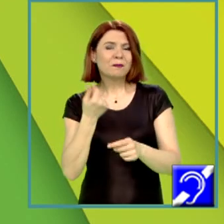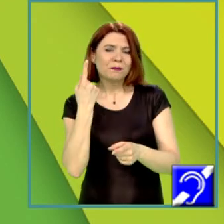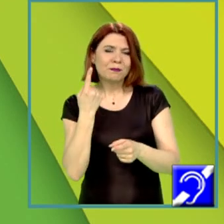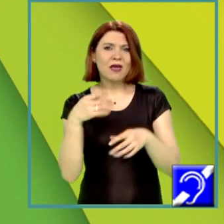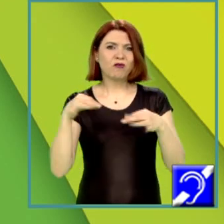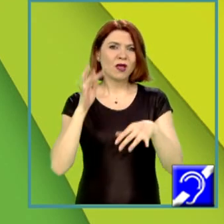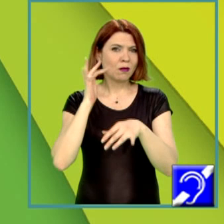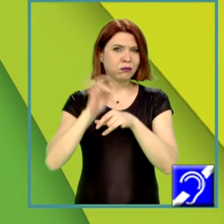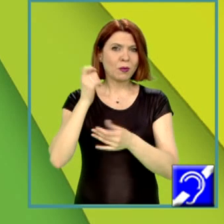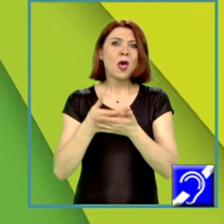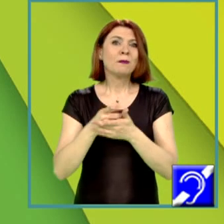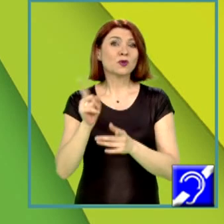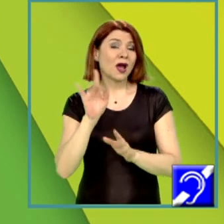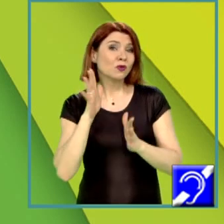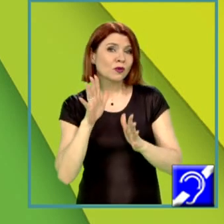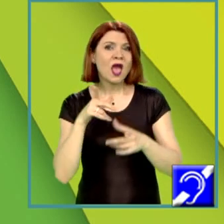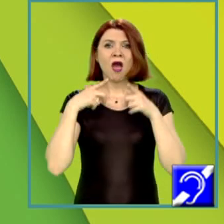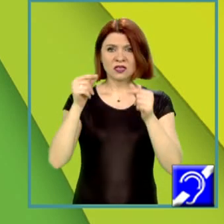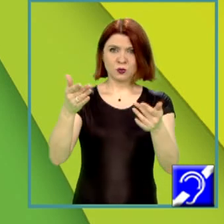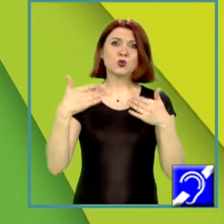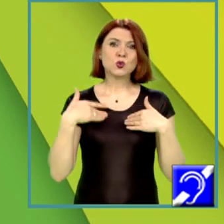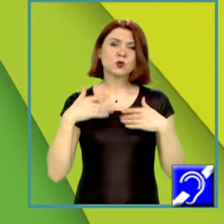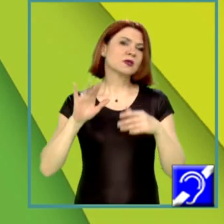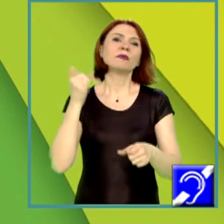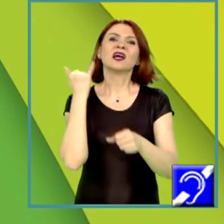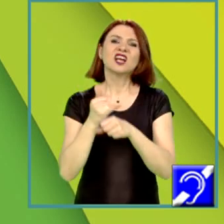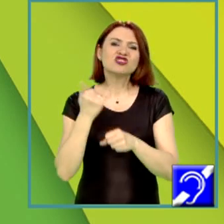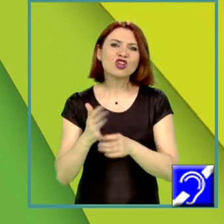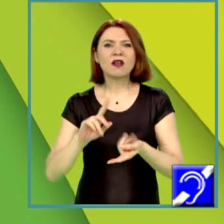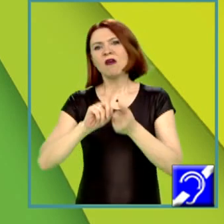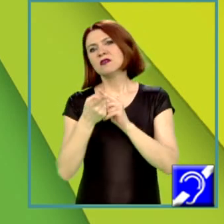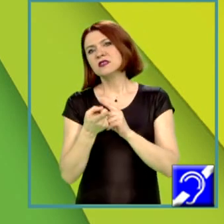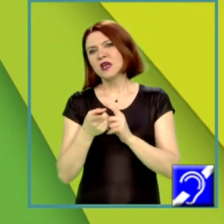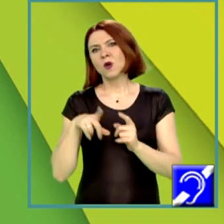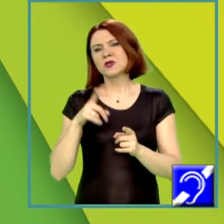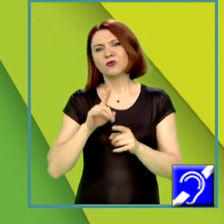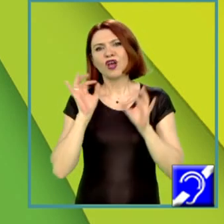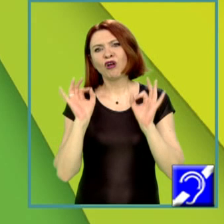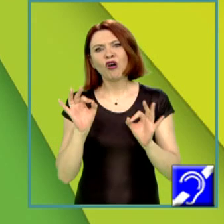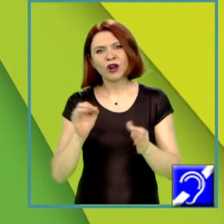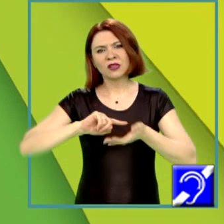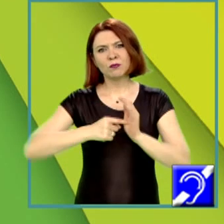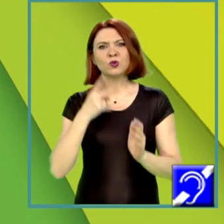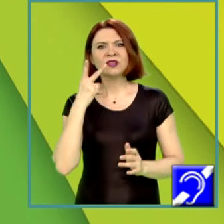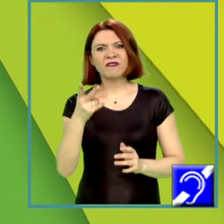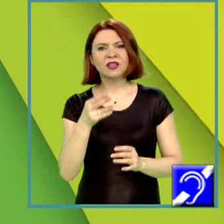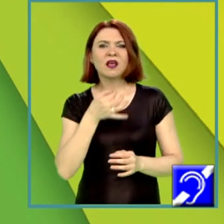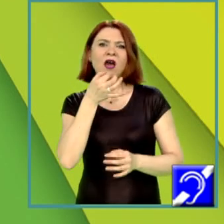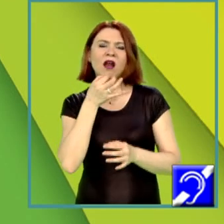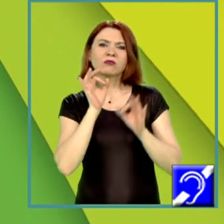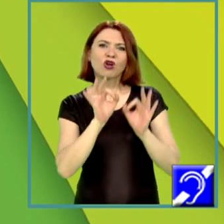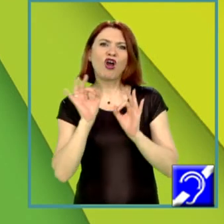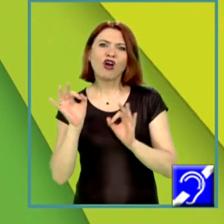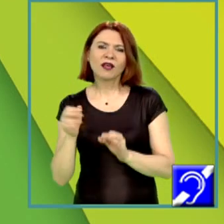pentru ca nu cumva răspunsul nostru să aibă greșeli sau să fie incorect din punct de vedere al exprimării